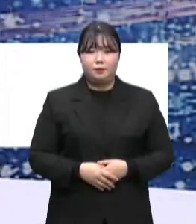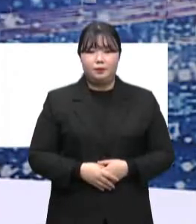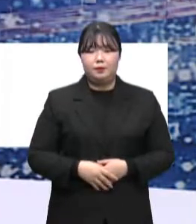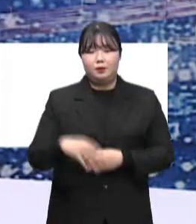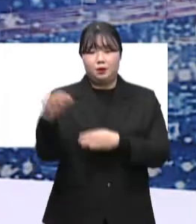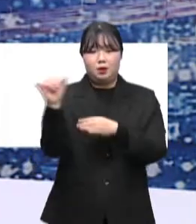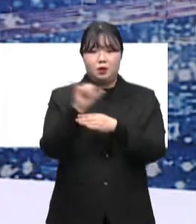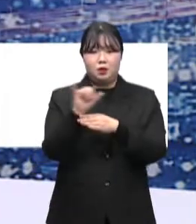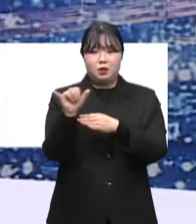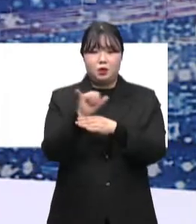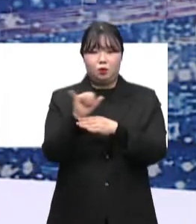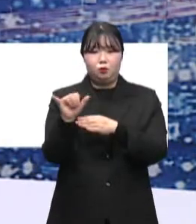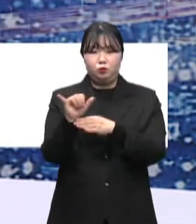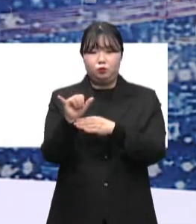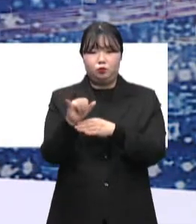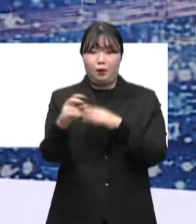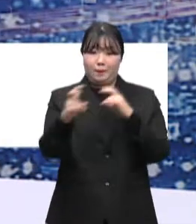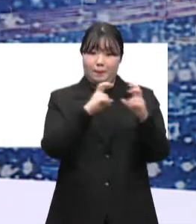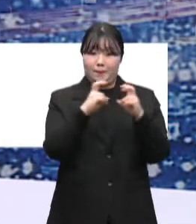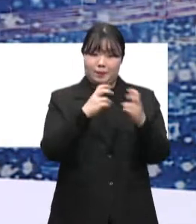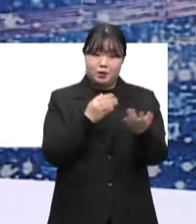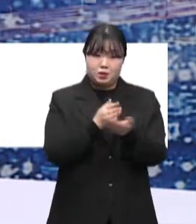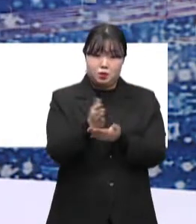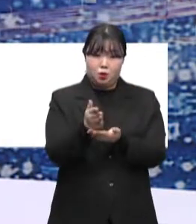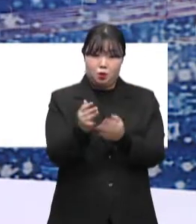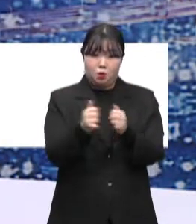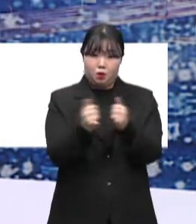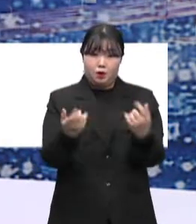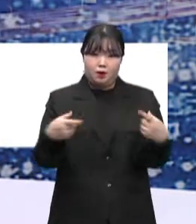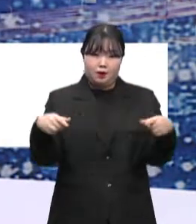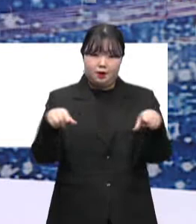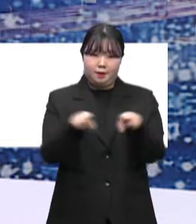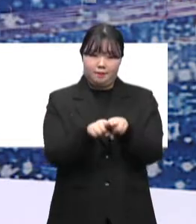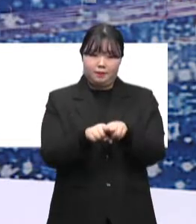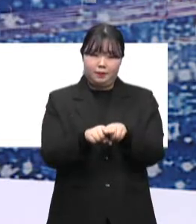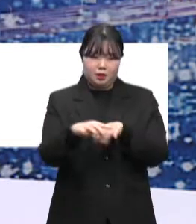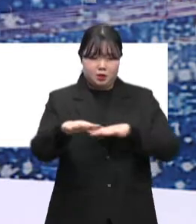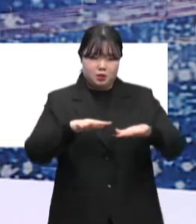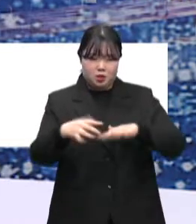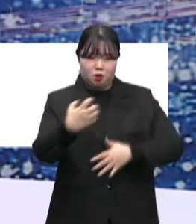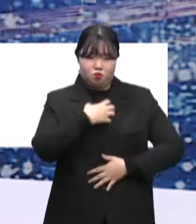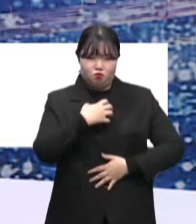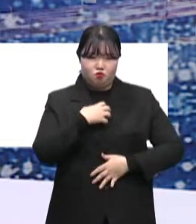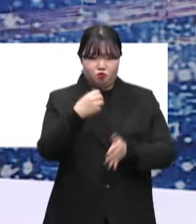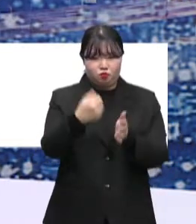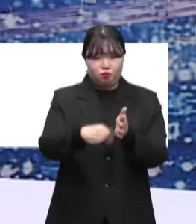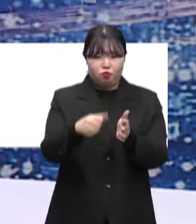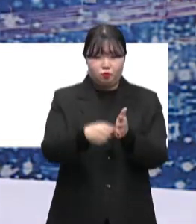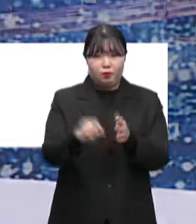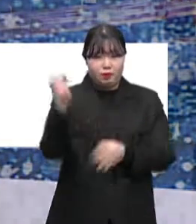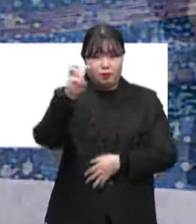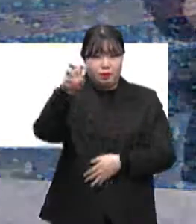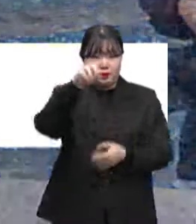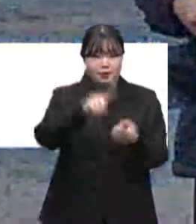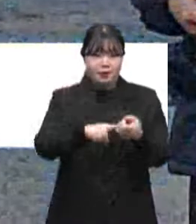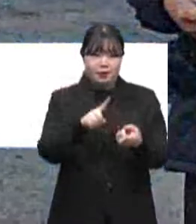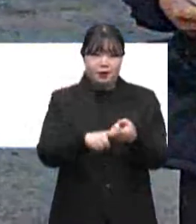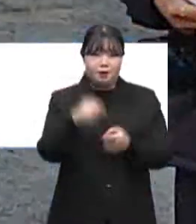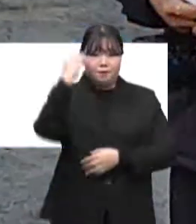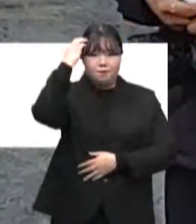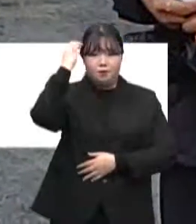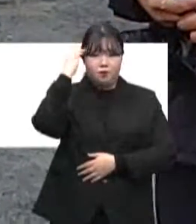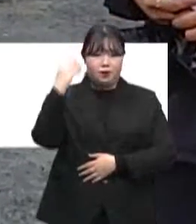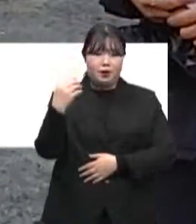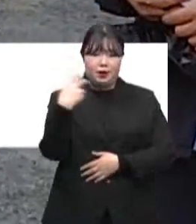연수구가 유관기관 민간 전문가와 함께 지역제한 위험 치 설 물 5개 분야 30 곳에 대한 국가 안전대